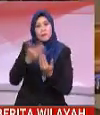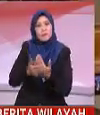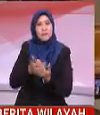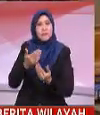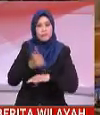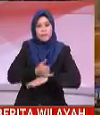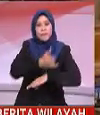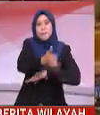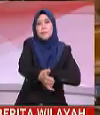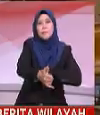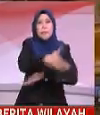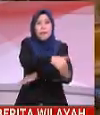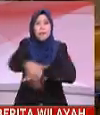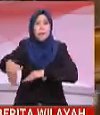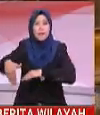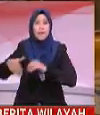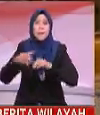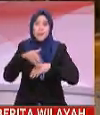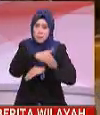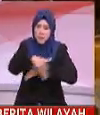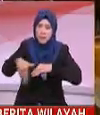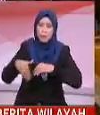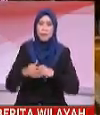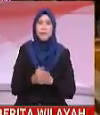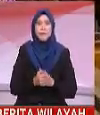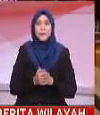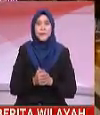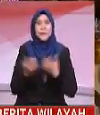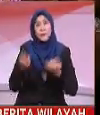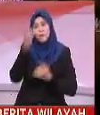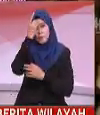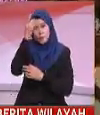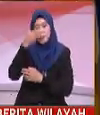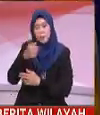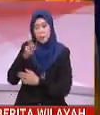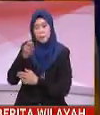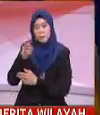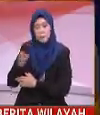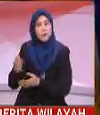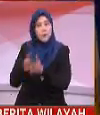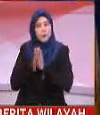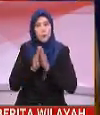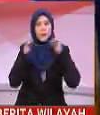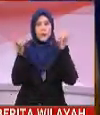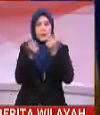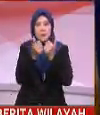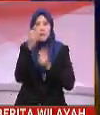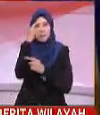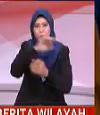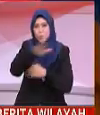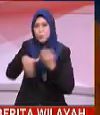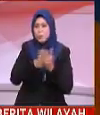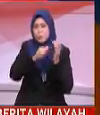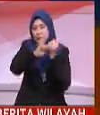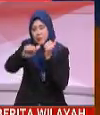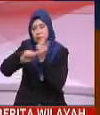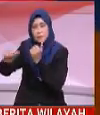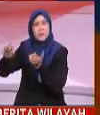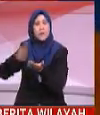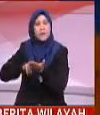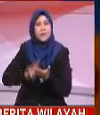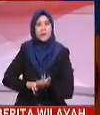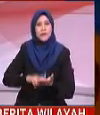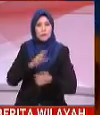perjalanan rentas sempadan. Sementara itu, Datuk Hasni meminta semua agensi untuk melaksanakan kempen mendaftar